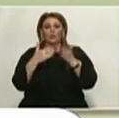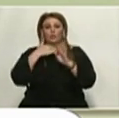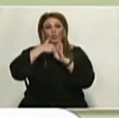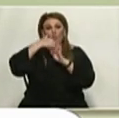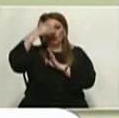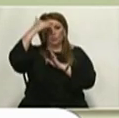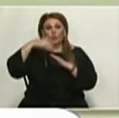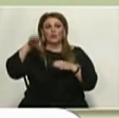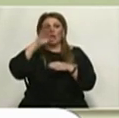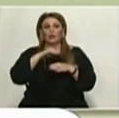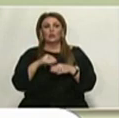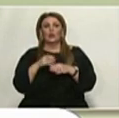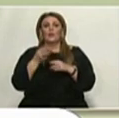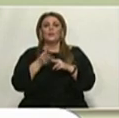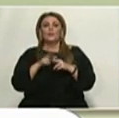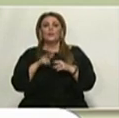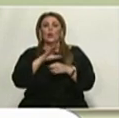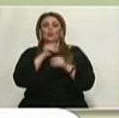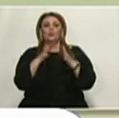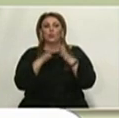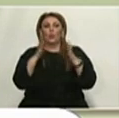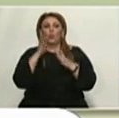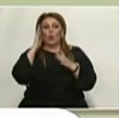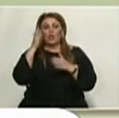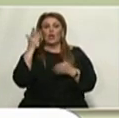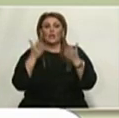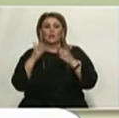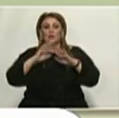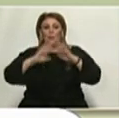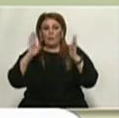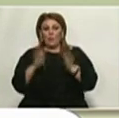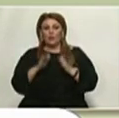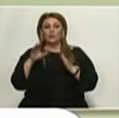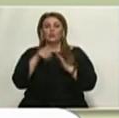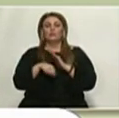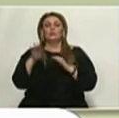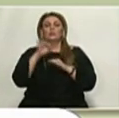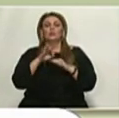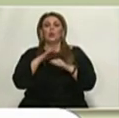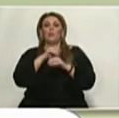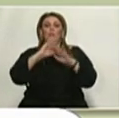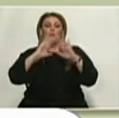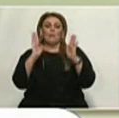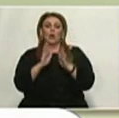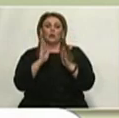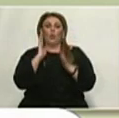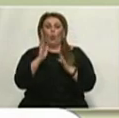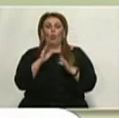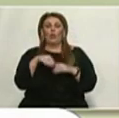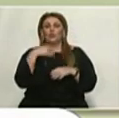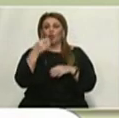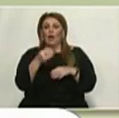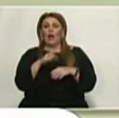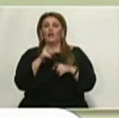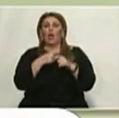asılı olacaqdır və bu tələbələrimiz, əgər bu göstəricilər yüksəkdirsə, birinci tədrisinin birinci yarım iliyində əlaçı təqaüd alacaqlar,